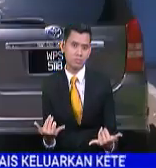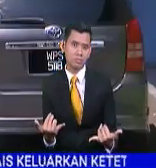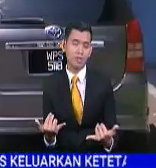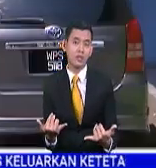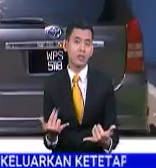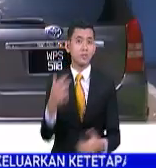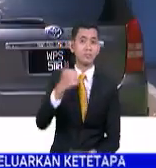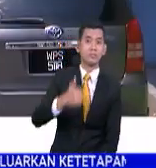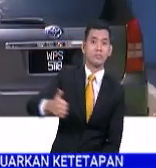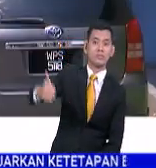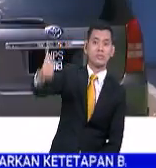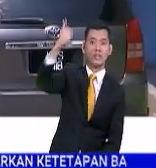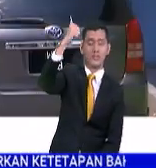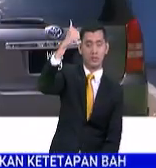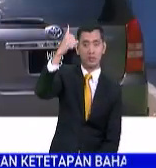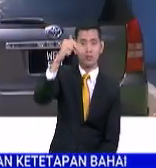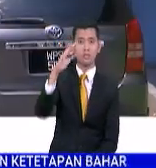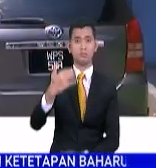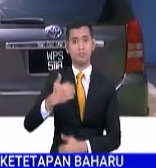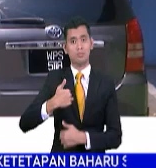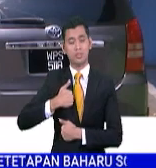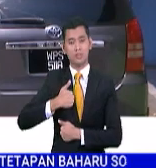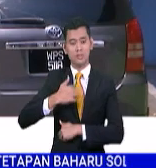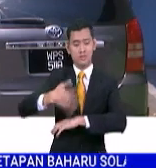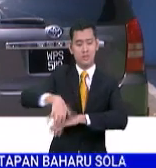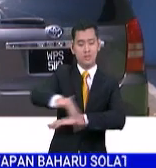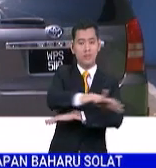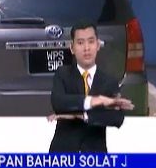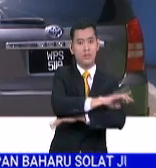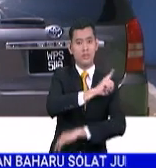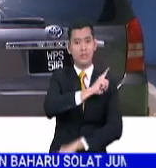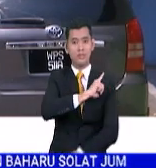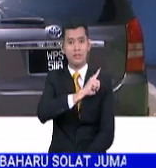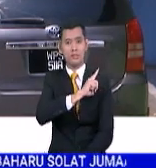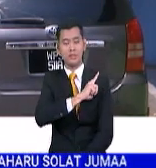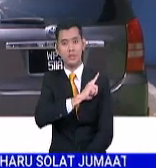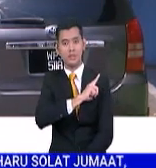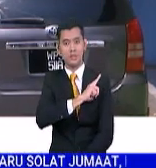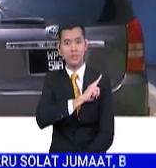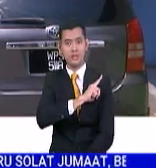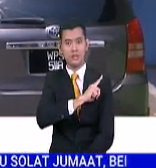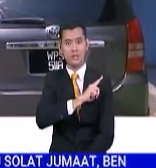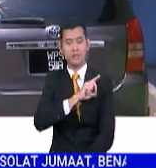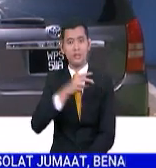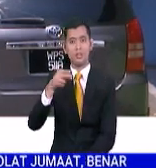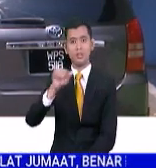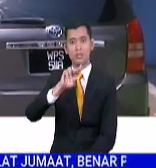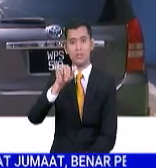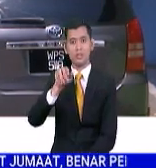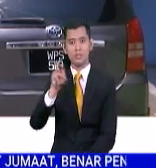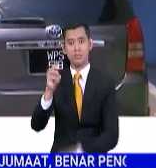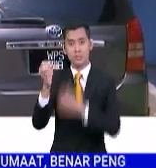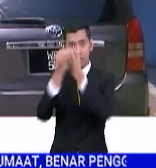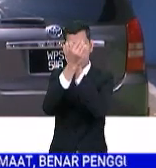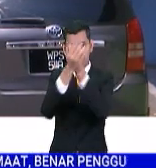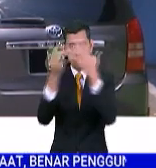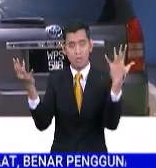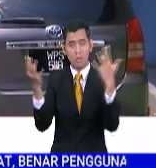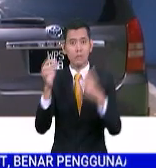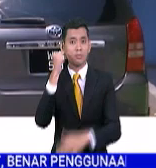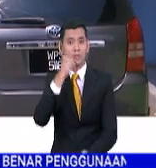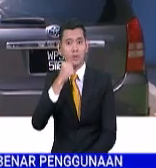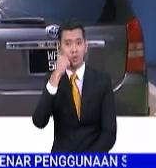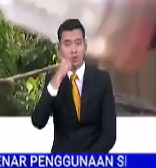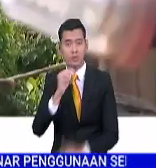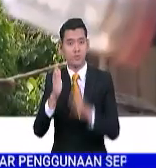Agensi Penguatkuasaan Maritim Malaysia, Maritim Johor, Laksamana Pertama Maritim Nurul Hizam Zakaria berkata, wanita